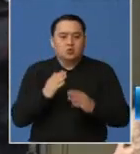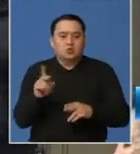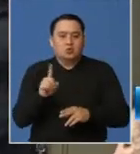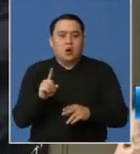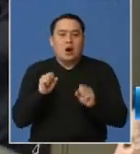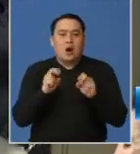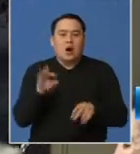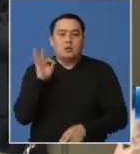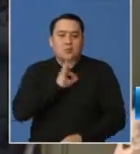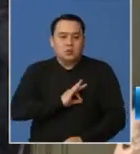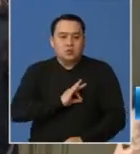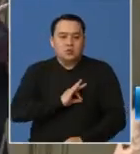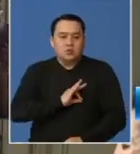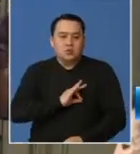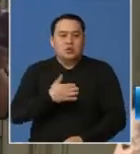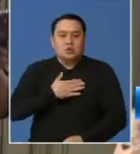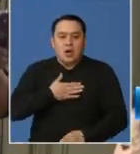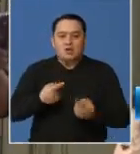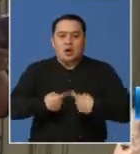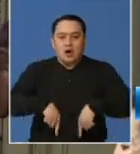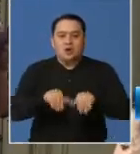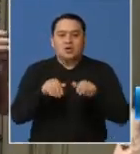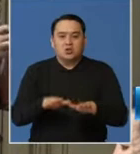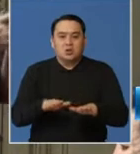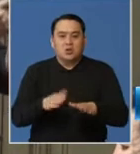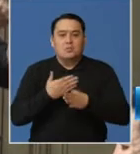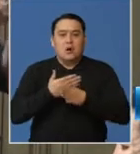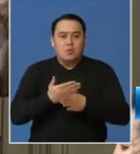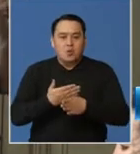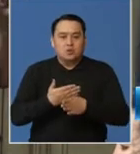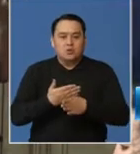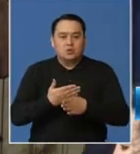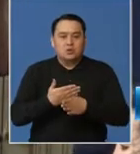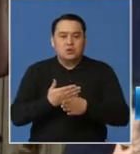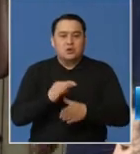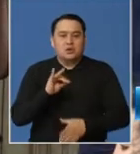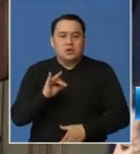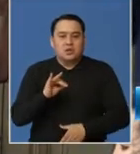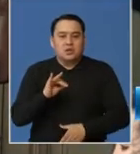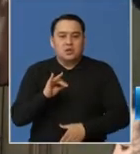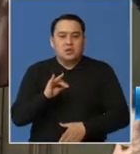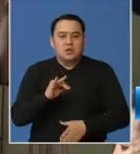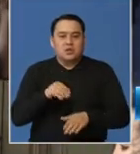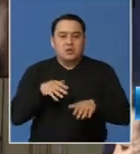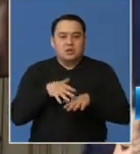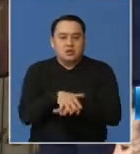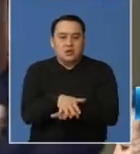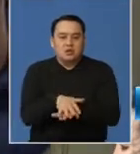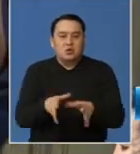как пользоваться ими. И наша организация решила помочь им и интеграция в обществе,